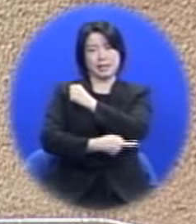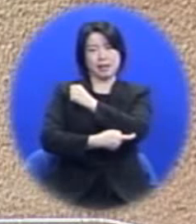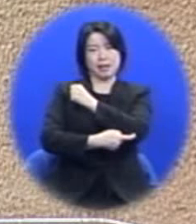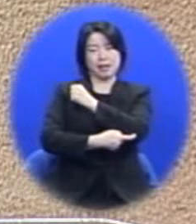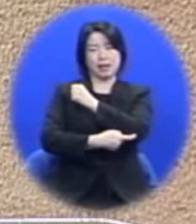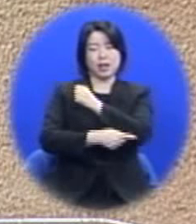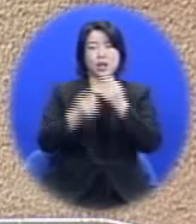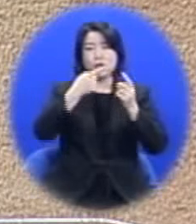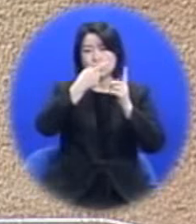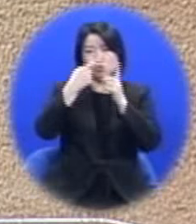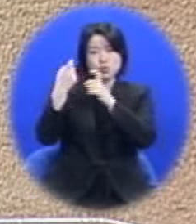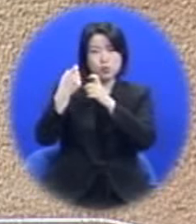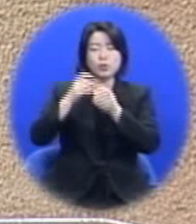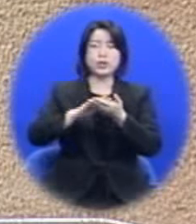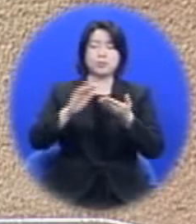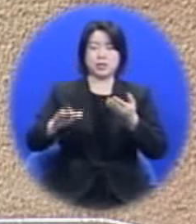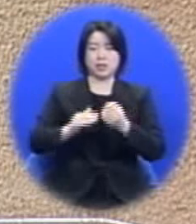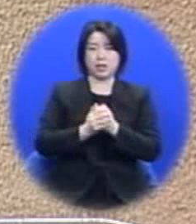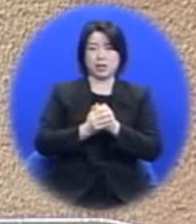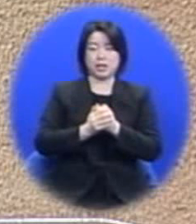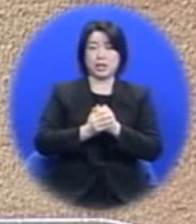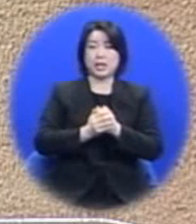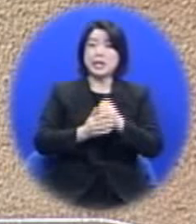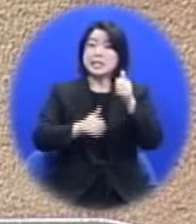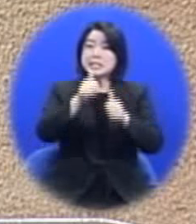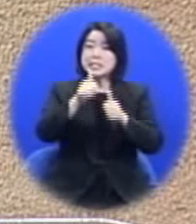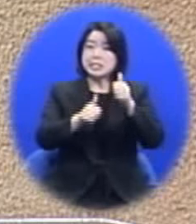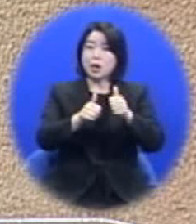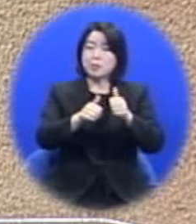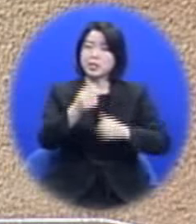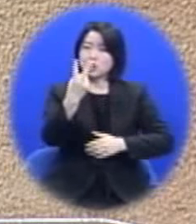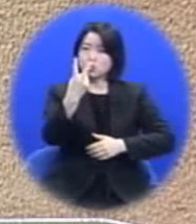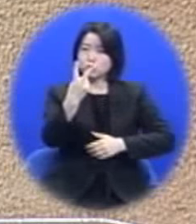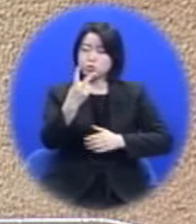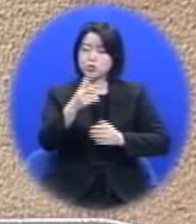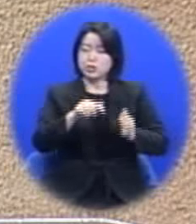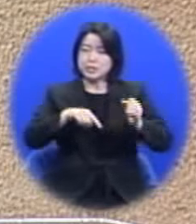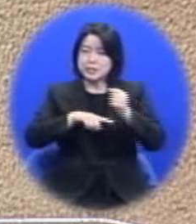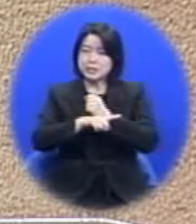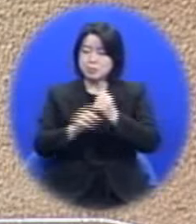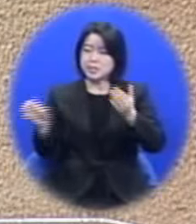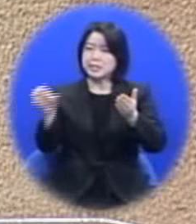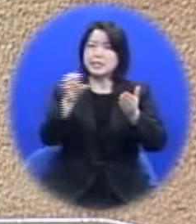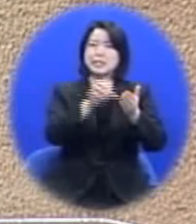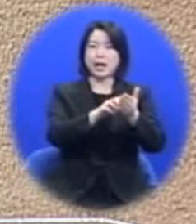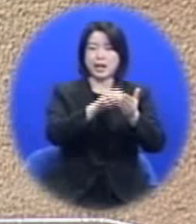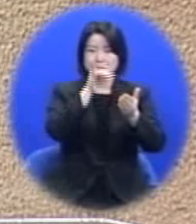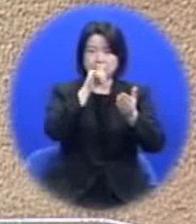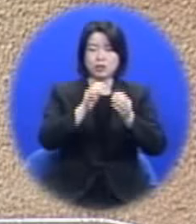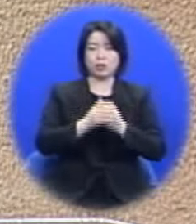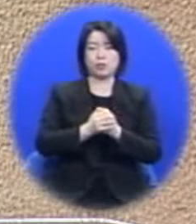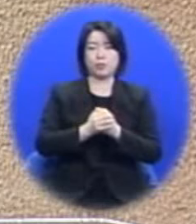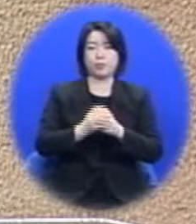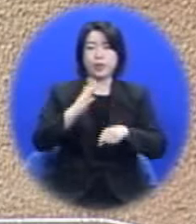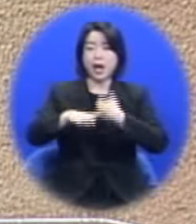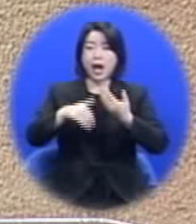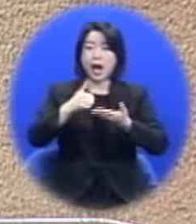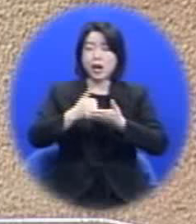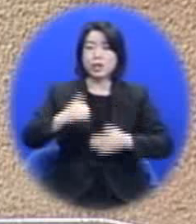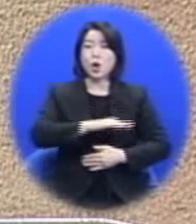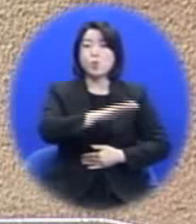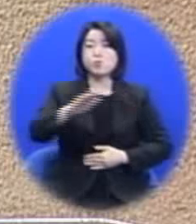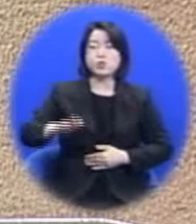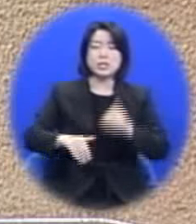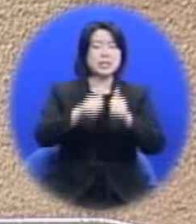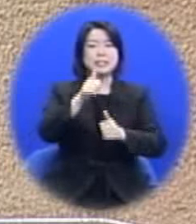유혹이에요.이 시험에는이 두 가지 의미가 다 있습니다. 하나님께서 우리를 시험하지